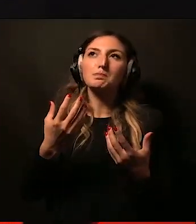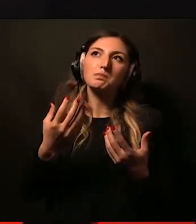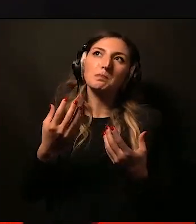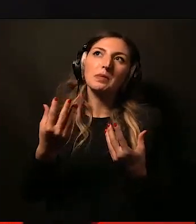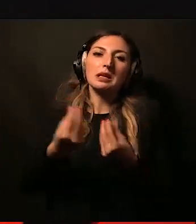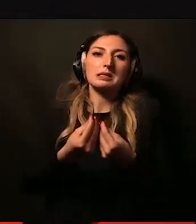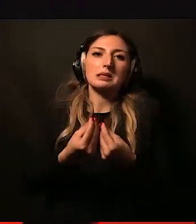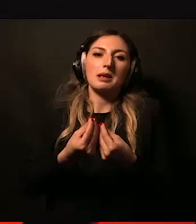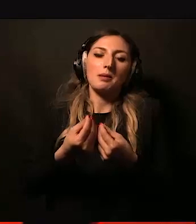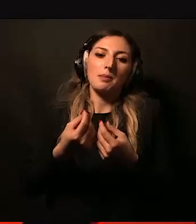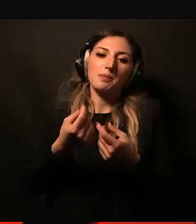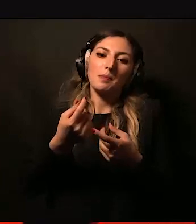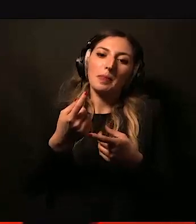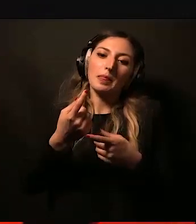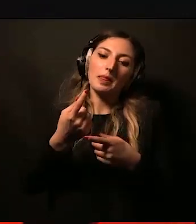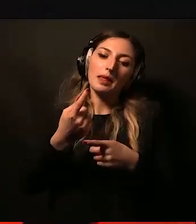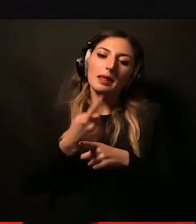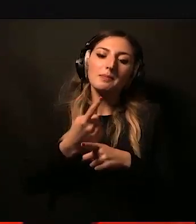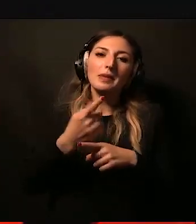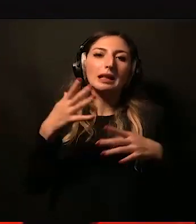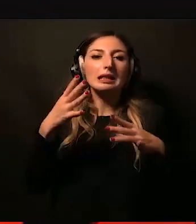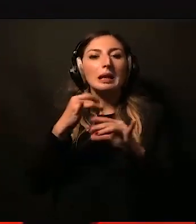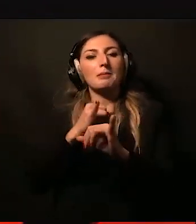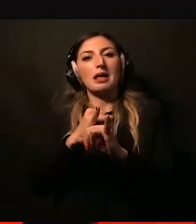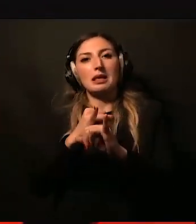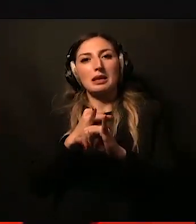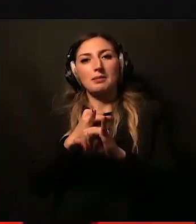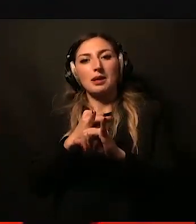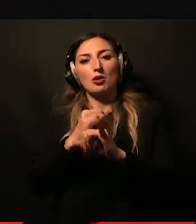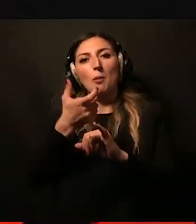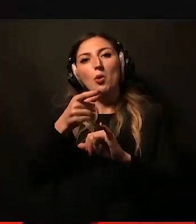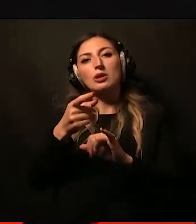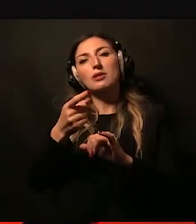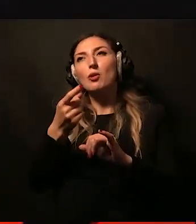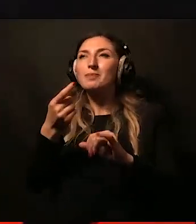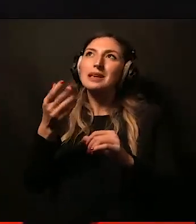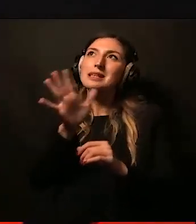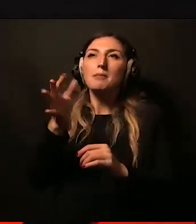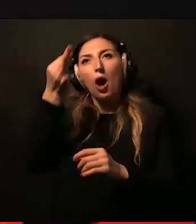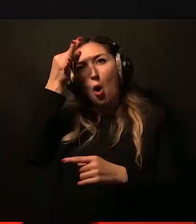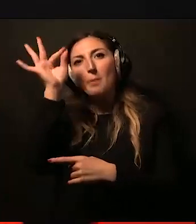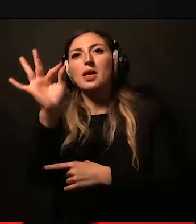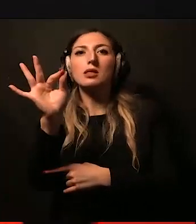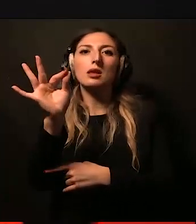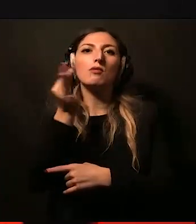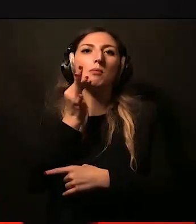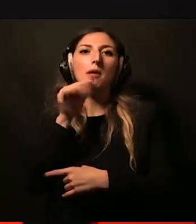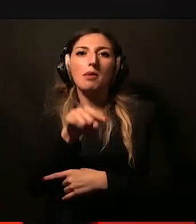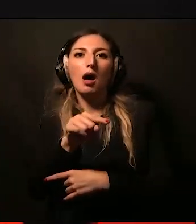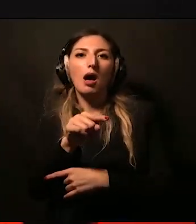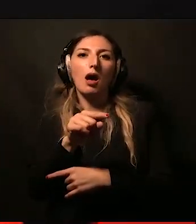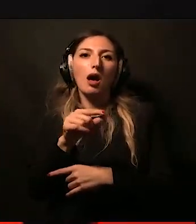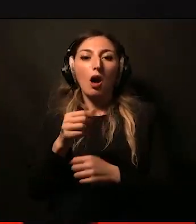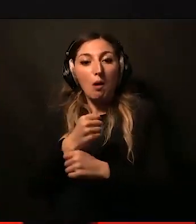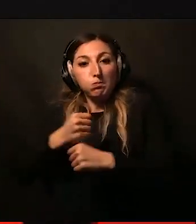costantemente riportare i corpi Grassi dentro l'insieme dei corpi magri E certo Noi ci